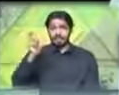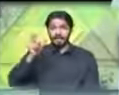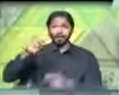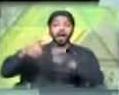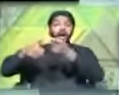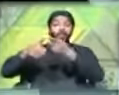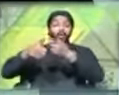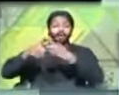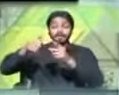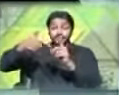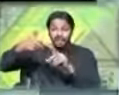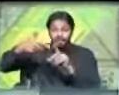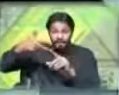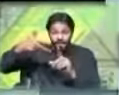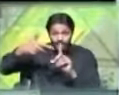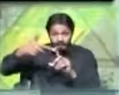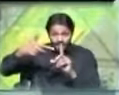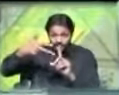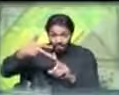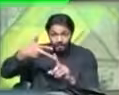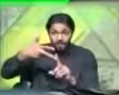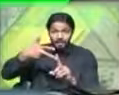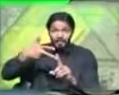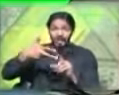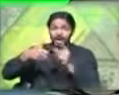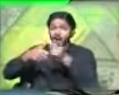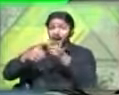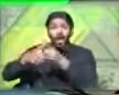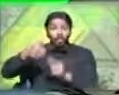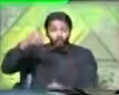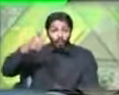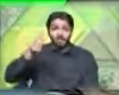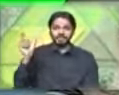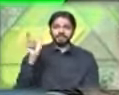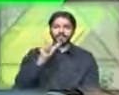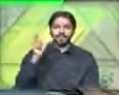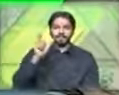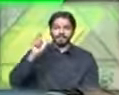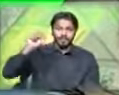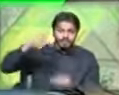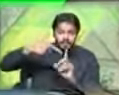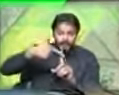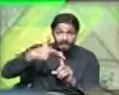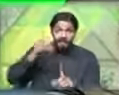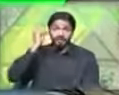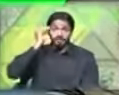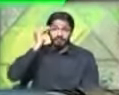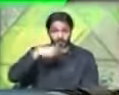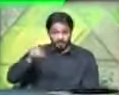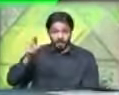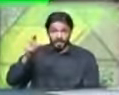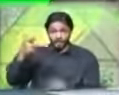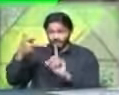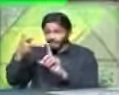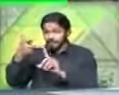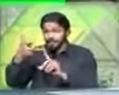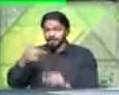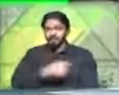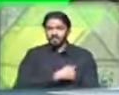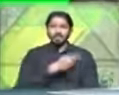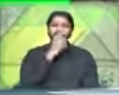أفضل ولا أجل منهما. الله أكبر. من صحة الفهم وحسن القصد. نعم. الفهم